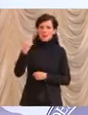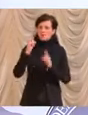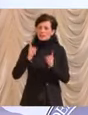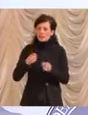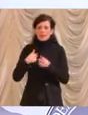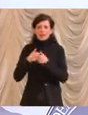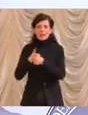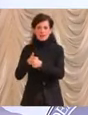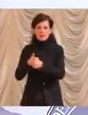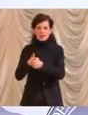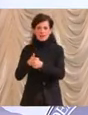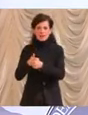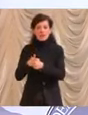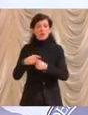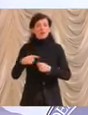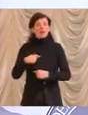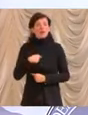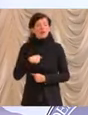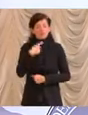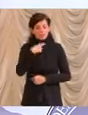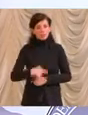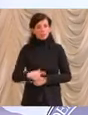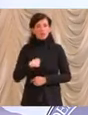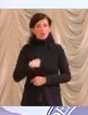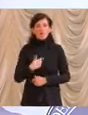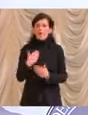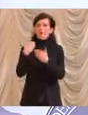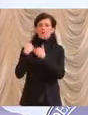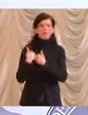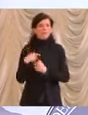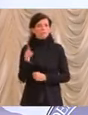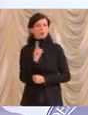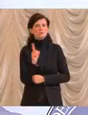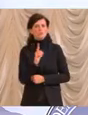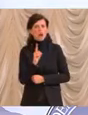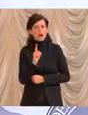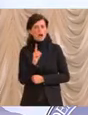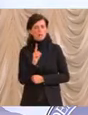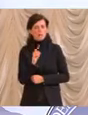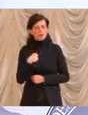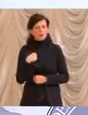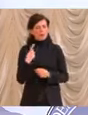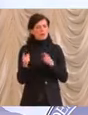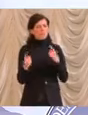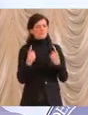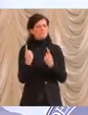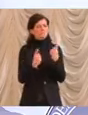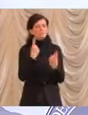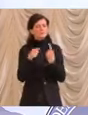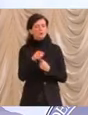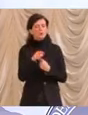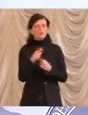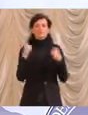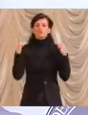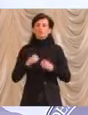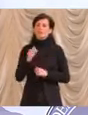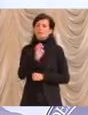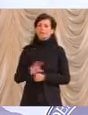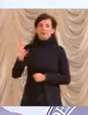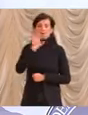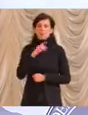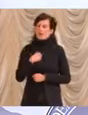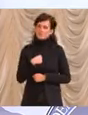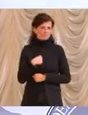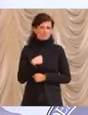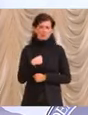storia come colui che non si è reso responsabile di quello che andava fatto per i cittadini europei. Mi batterò